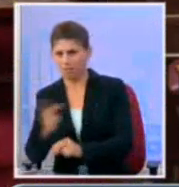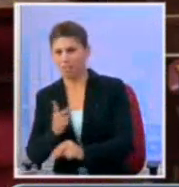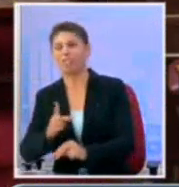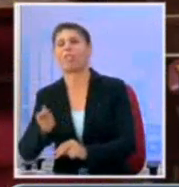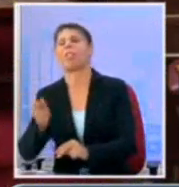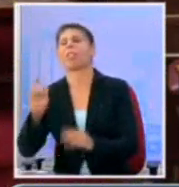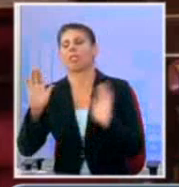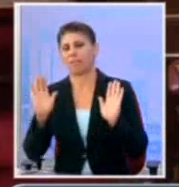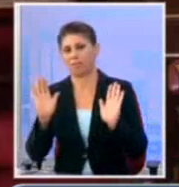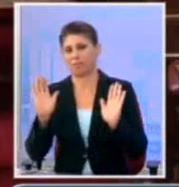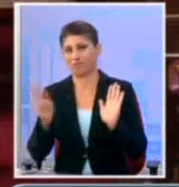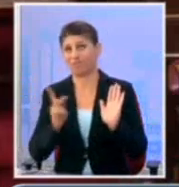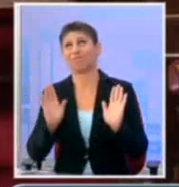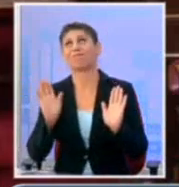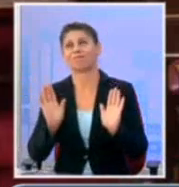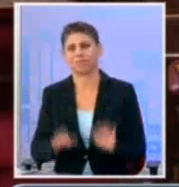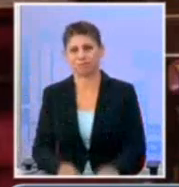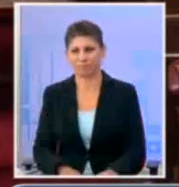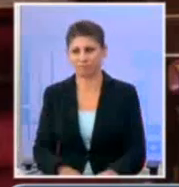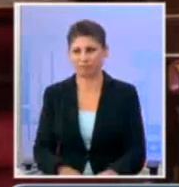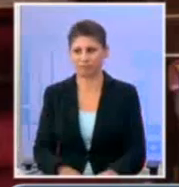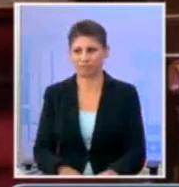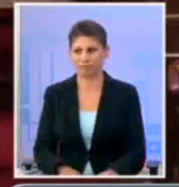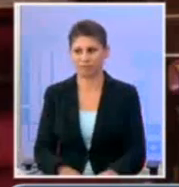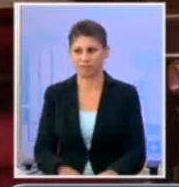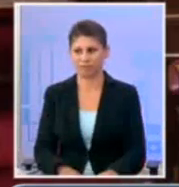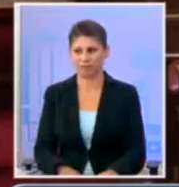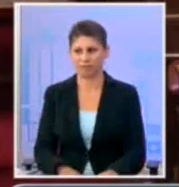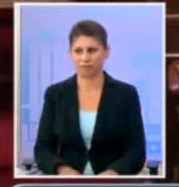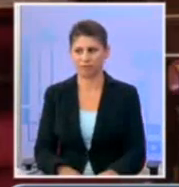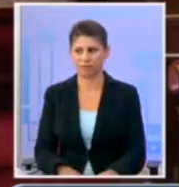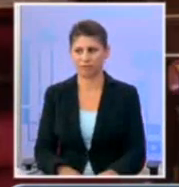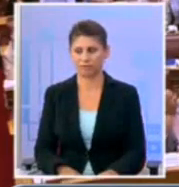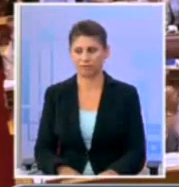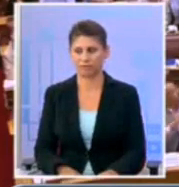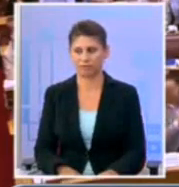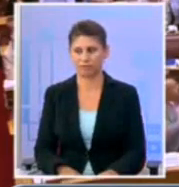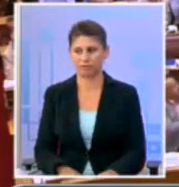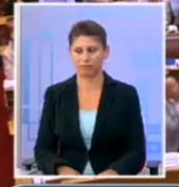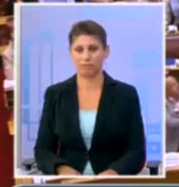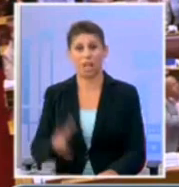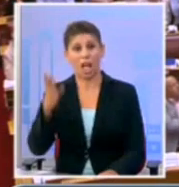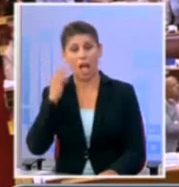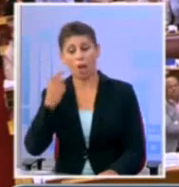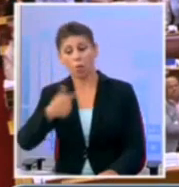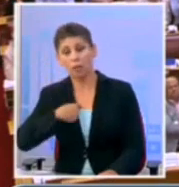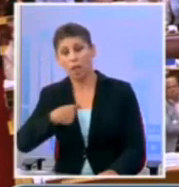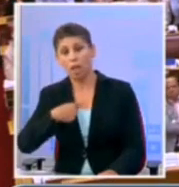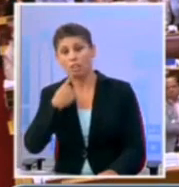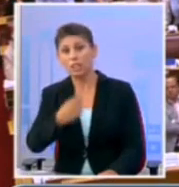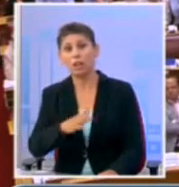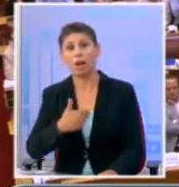δύο. Δεν γίνονται. Και καθίστε, κύριε Μημαράκη, κύριε, λοιπόν, κύριε Πρόεδρε. Όχι, ακούτε, σας λέω εγώ. Κύριε Πρόεδρε.